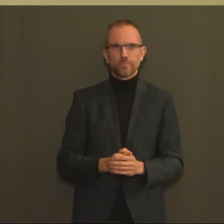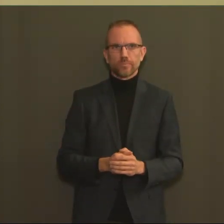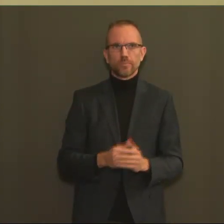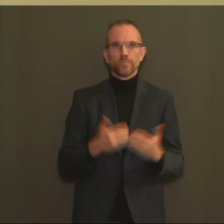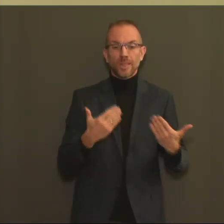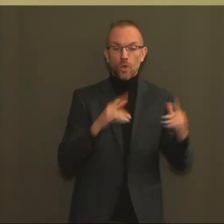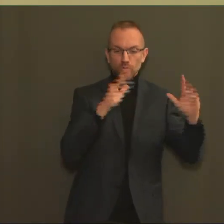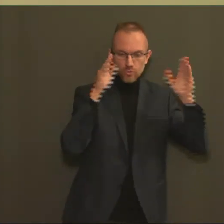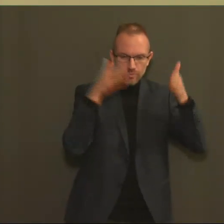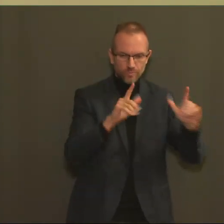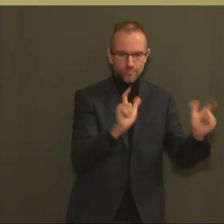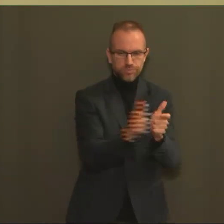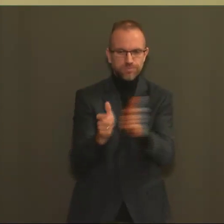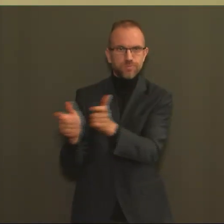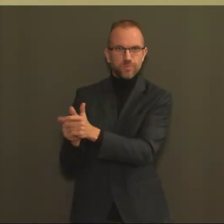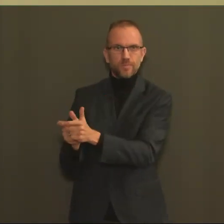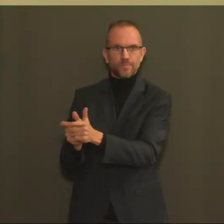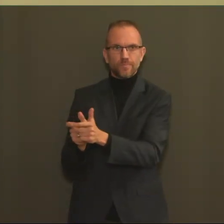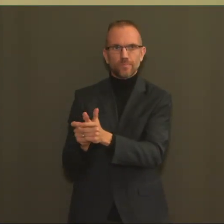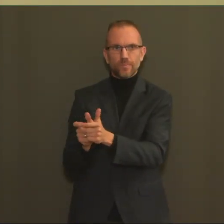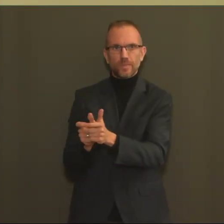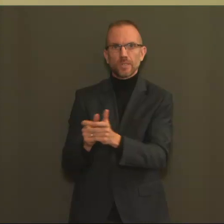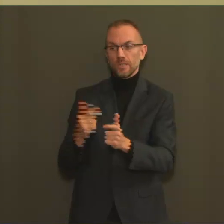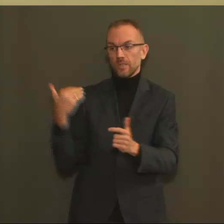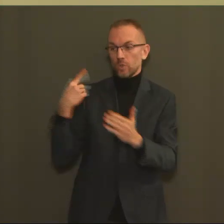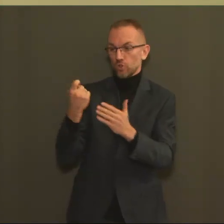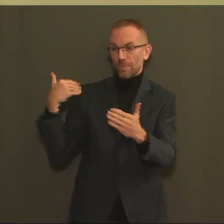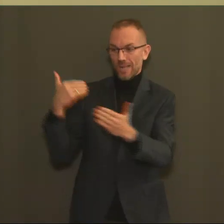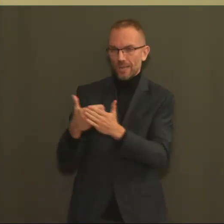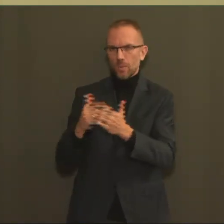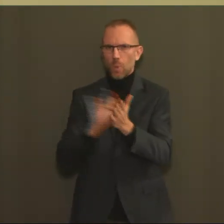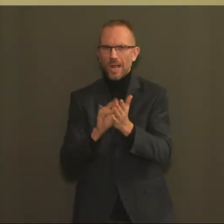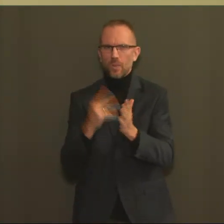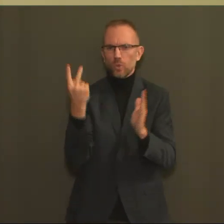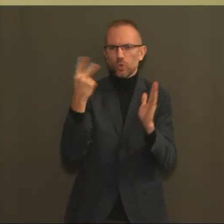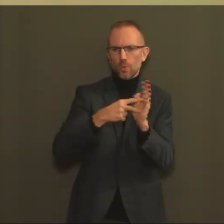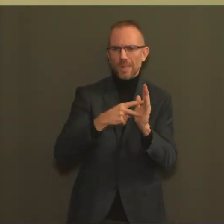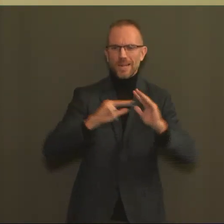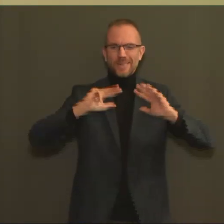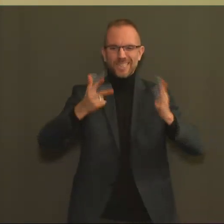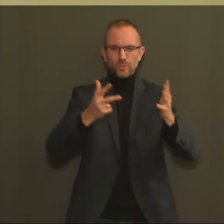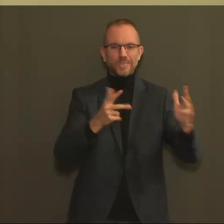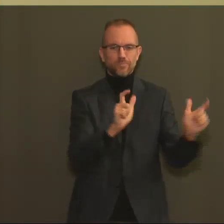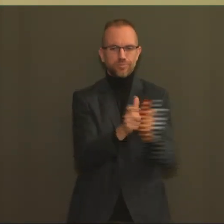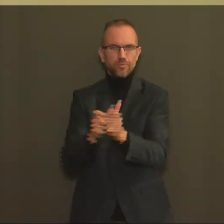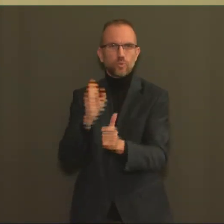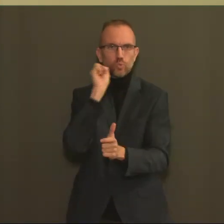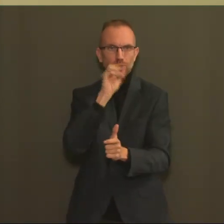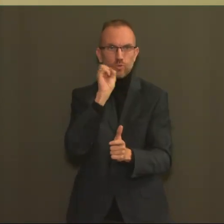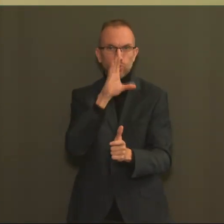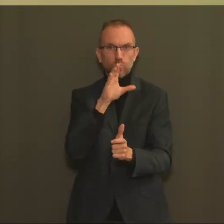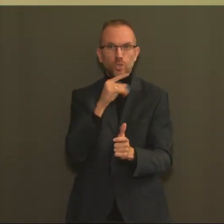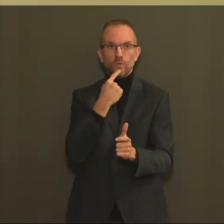de middelen these wie de voka paars over is fysieke west point initialiseer de druppels op de biota kunnen